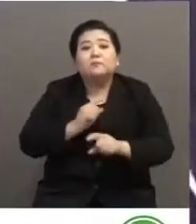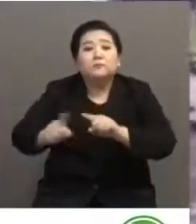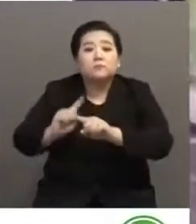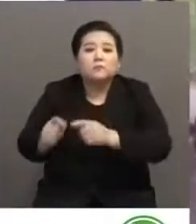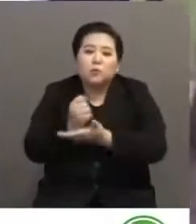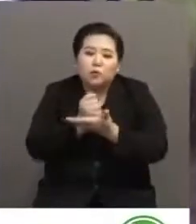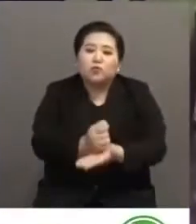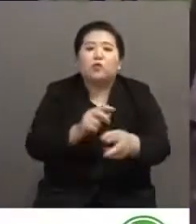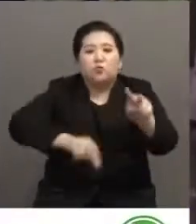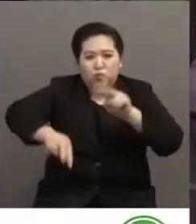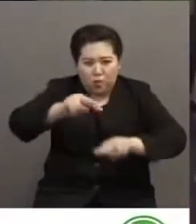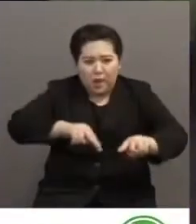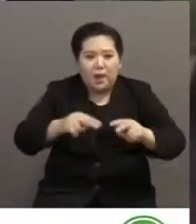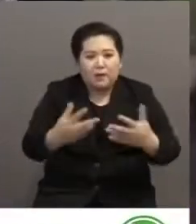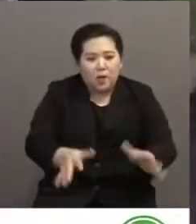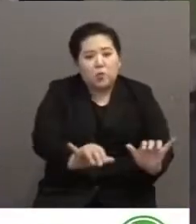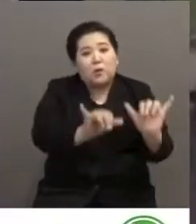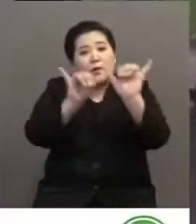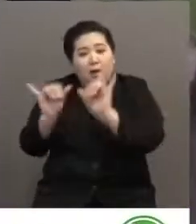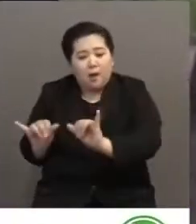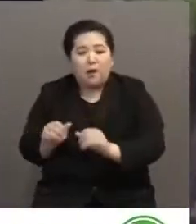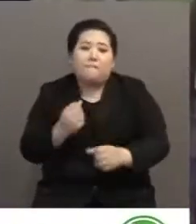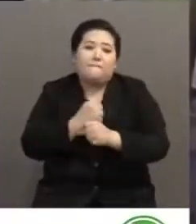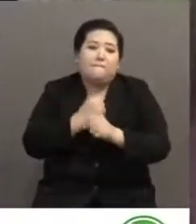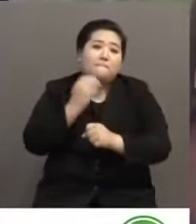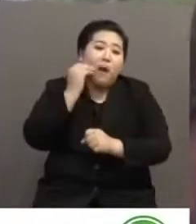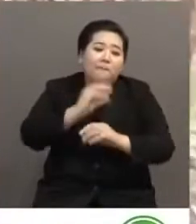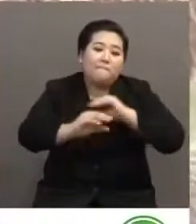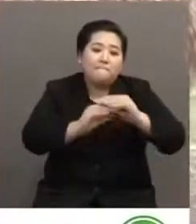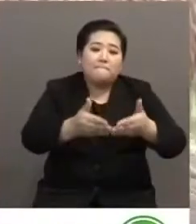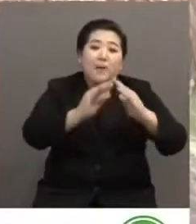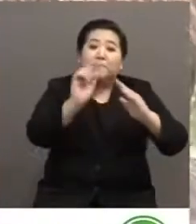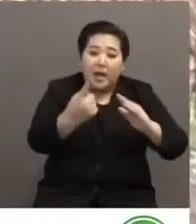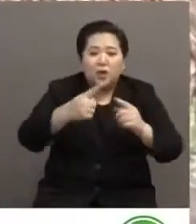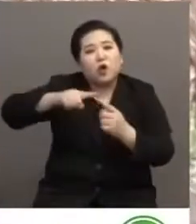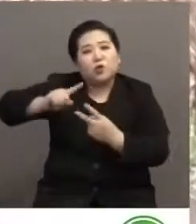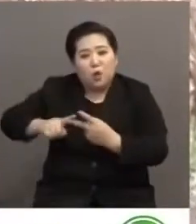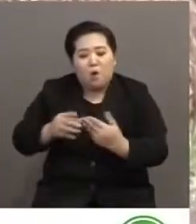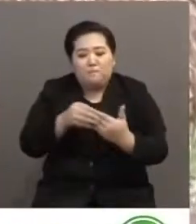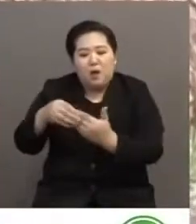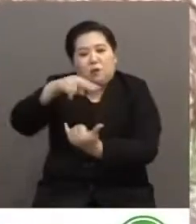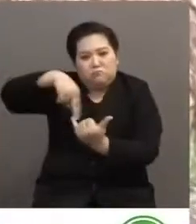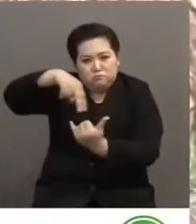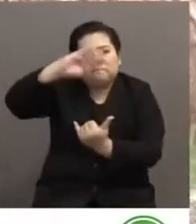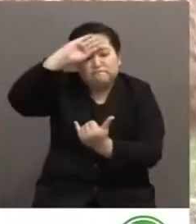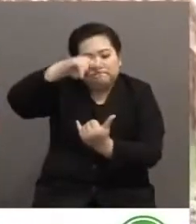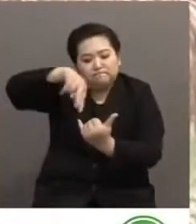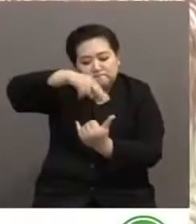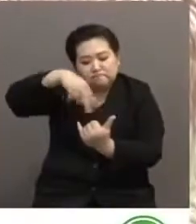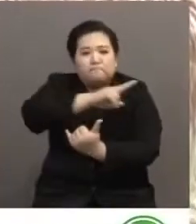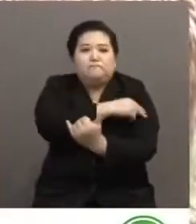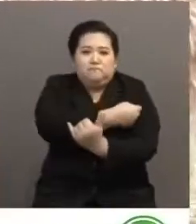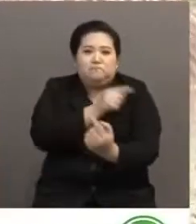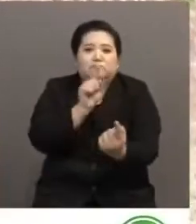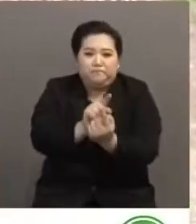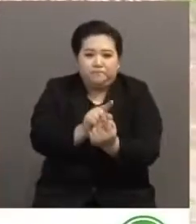ไปรักษาพร้อมกับสร้างบ้านให้ใหม่ด้วยนะครับอันนี้ก็เป็นภาพนะครับมีเจ้าหน้าที่จากหลายหน่วยงานนะครับที่เดินเท้าเข้าไปให้การช่ว